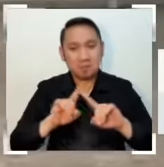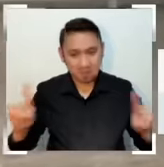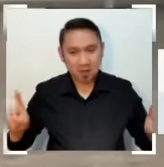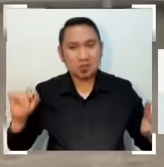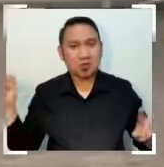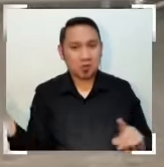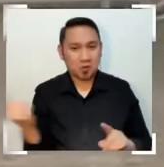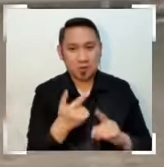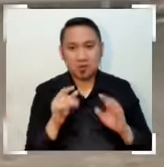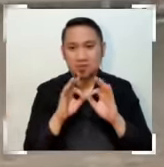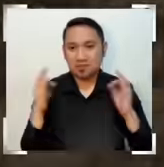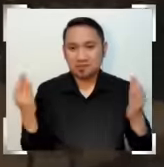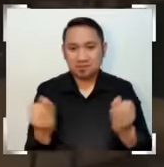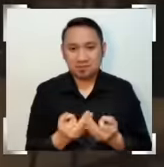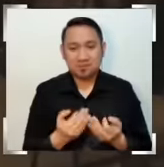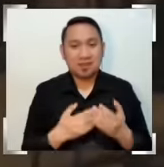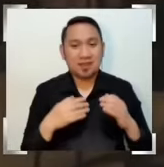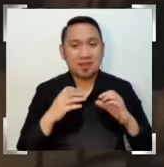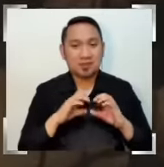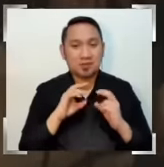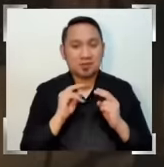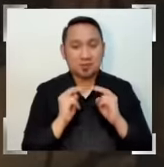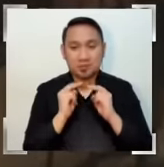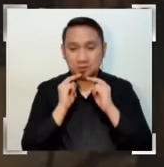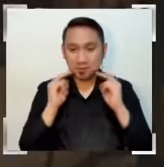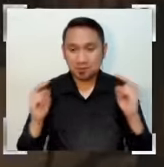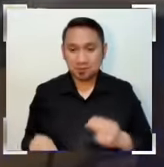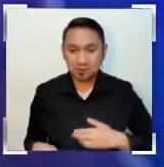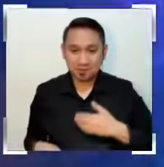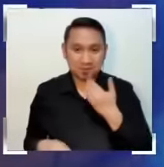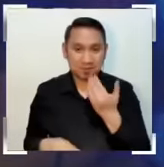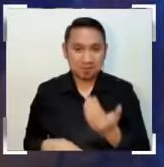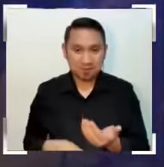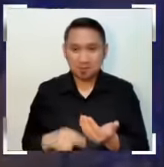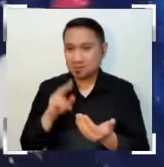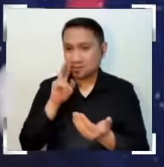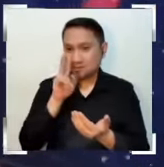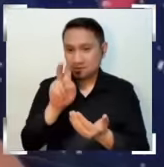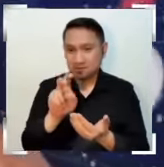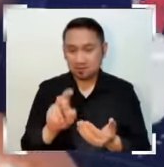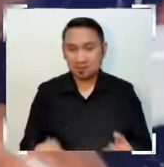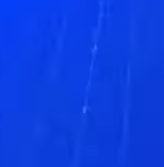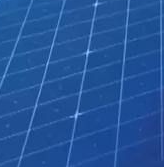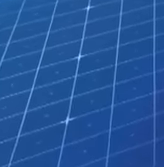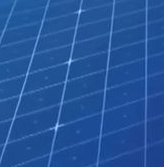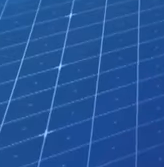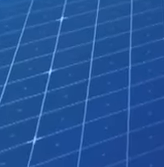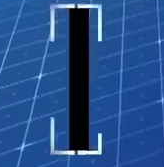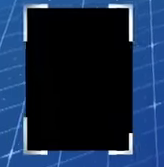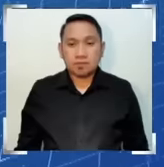pamilya. Para sa GMA Integrated News, Oscar Oida ang inyong saksi.